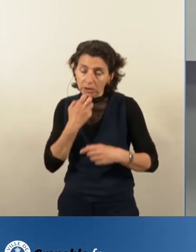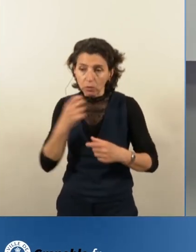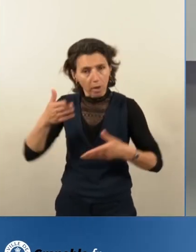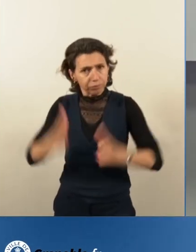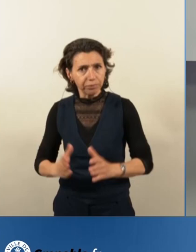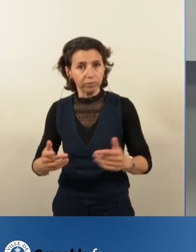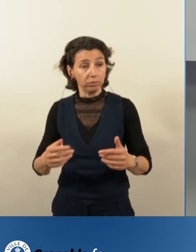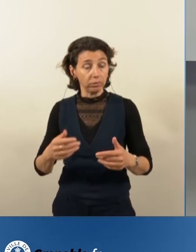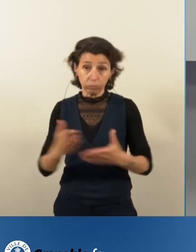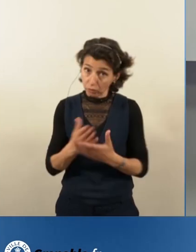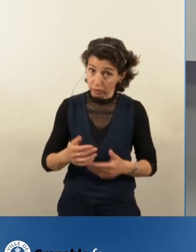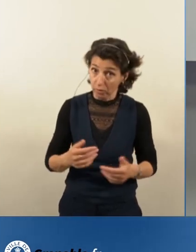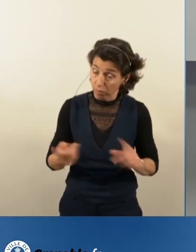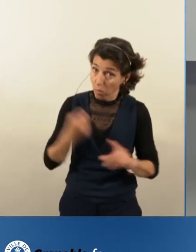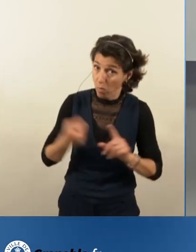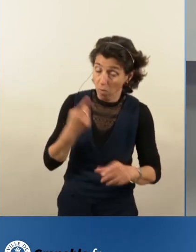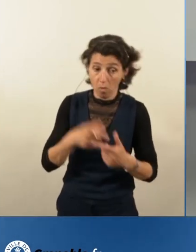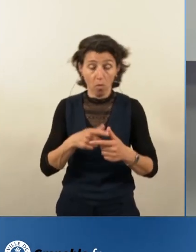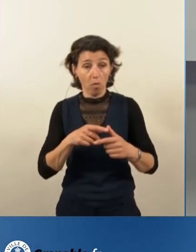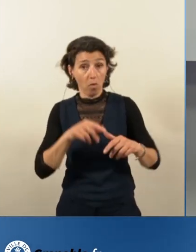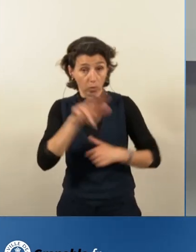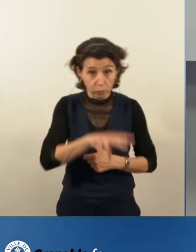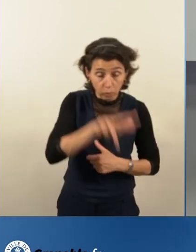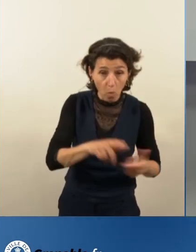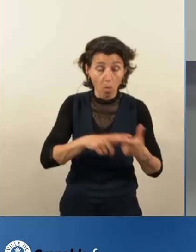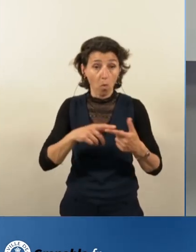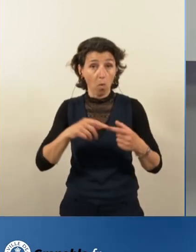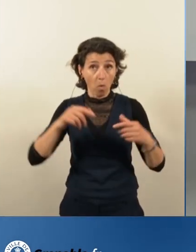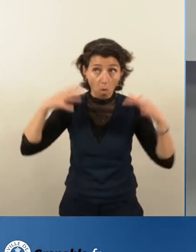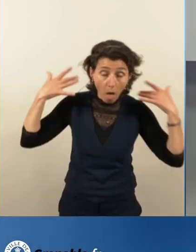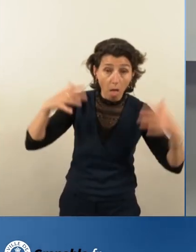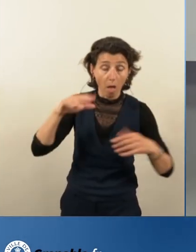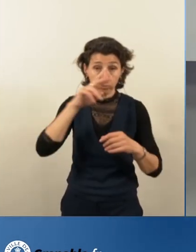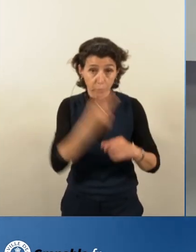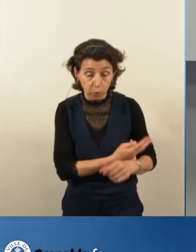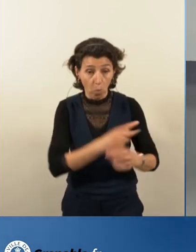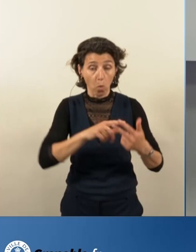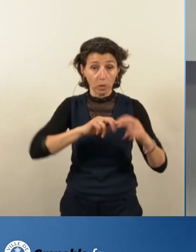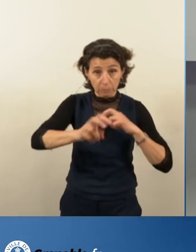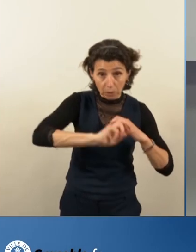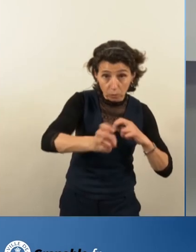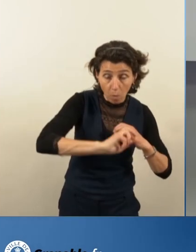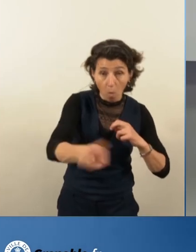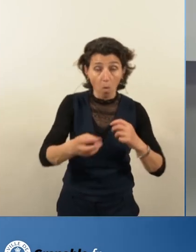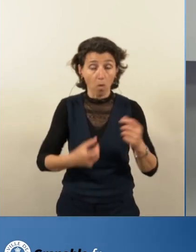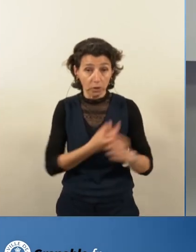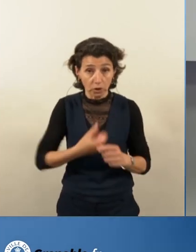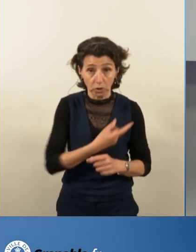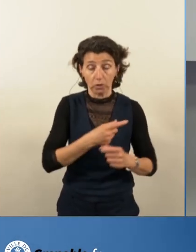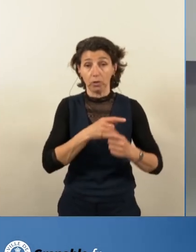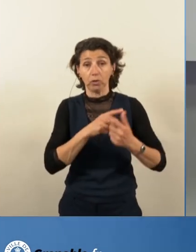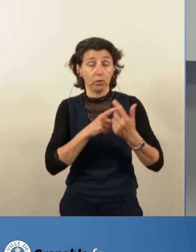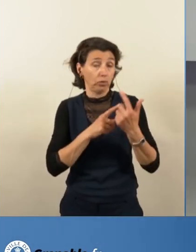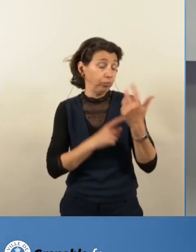logements pollution de l'air déplacement bref le déchet évidemment